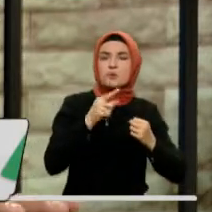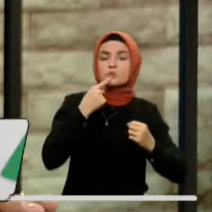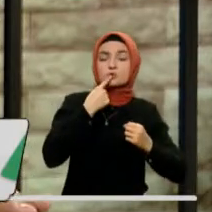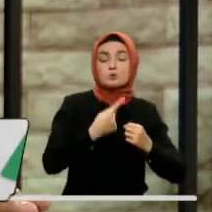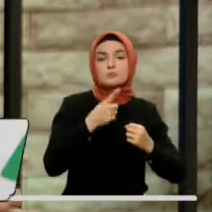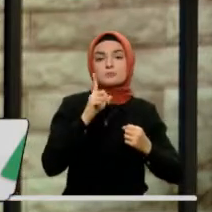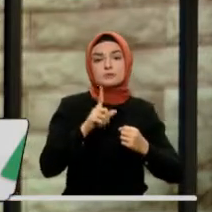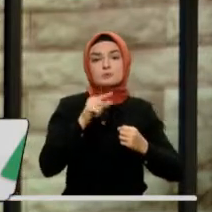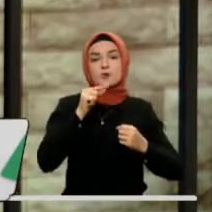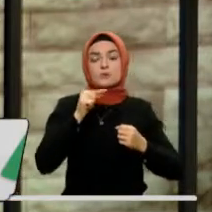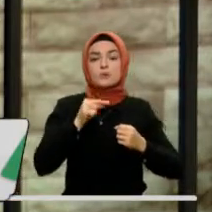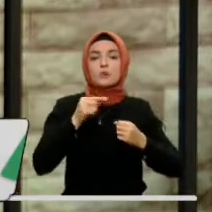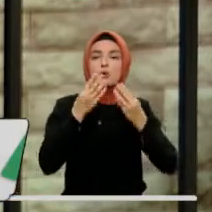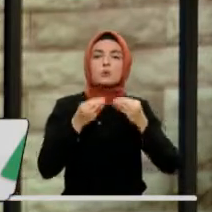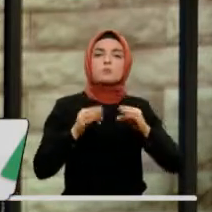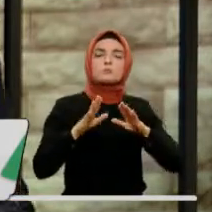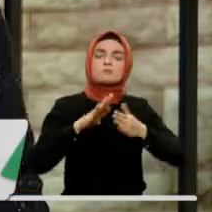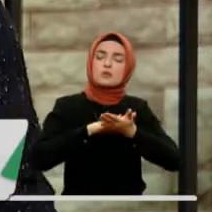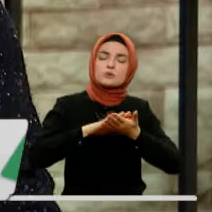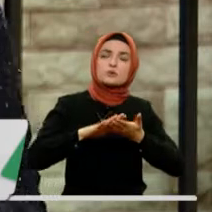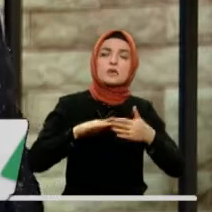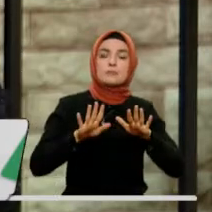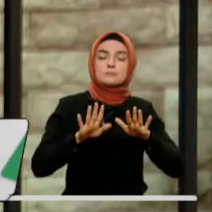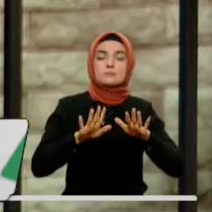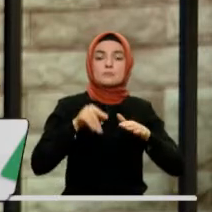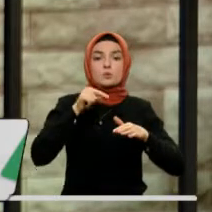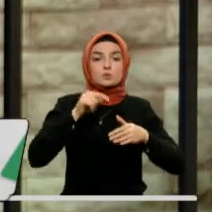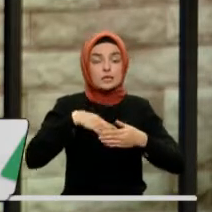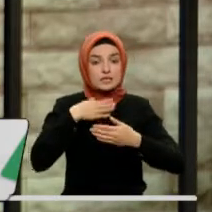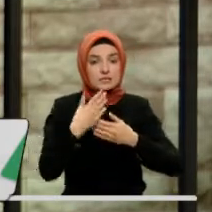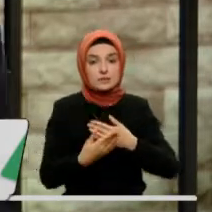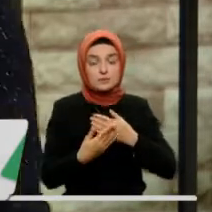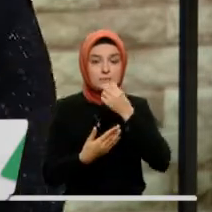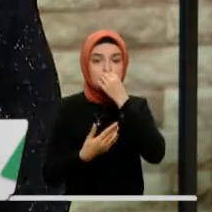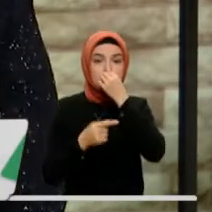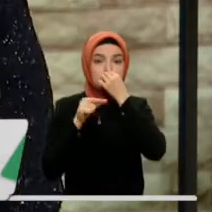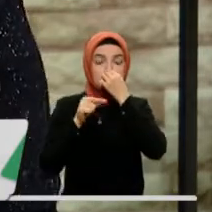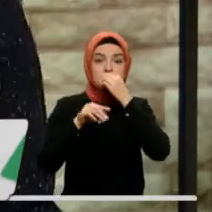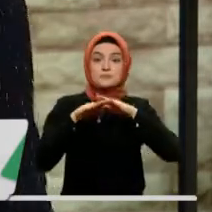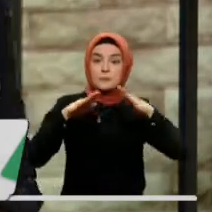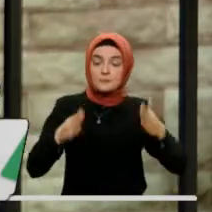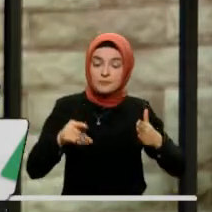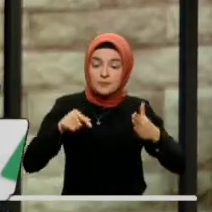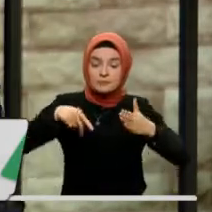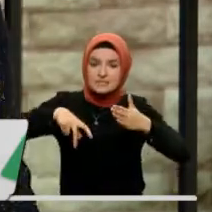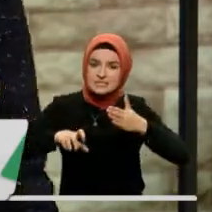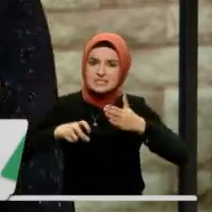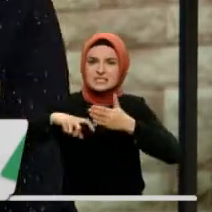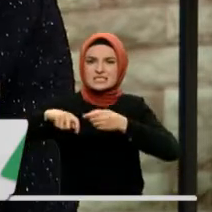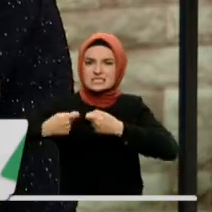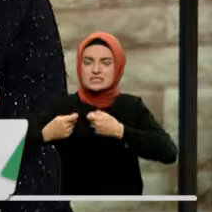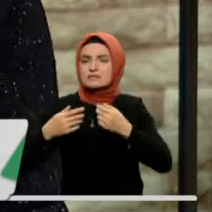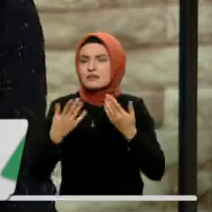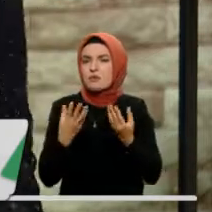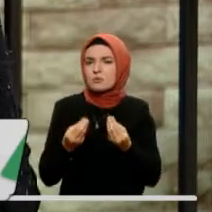olmadan düzelmez. Böyle yetiştireceğiz. Bu olacak. Bu olmadan sonra biz şöyle söyleyeyim. O zaman ya bu masanın biri kırık da ayağını nasıl dengede tutalım? Bir tane